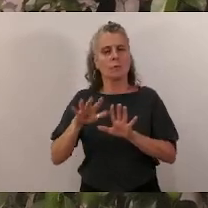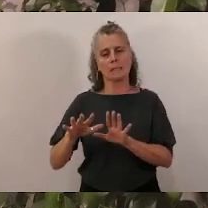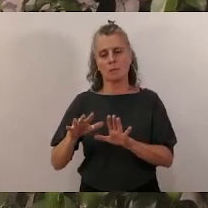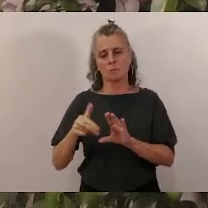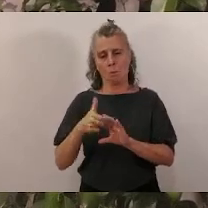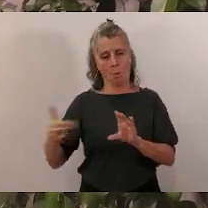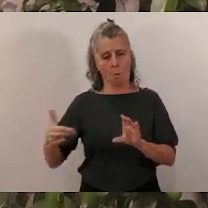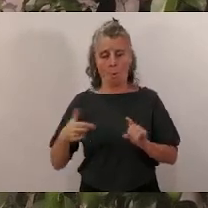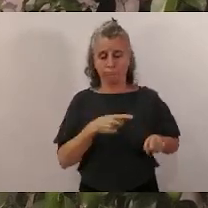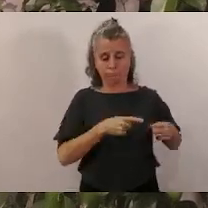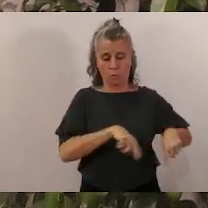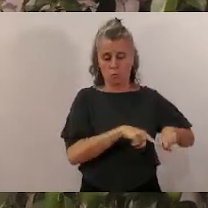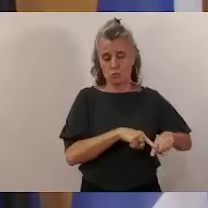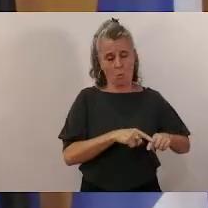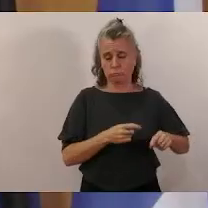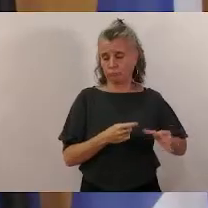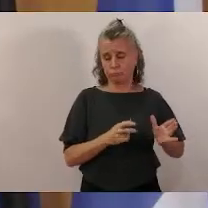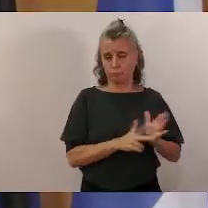commission. Merci.